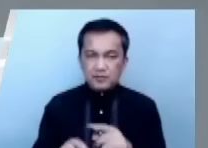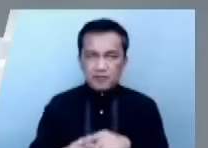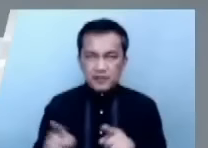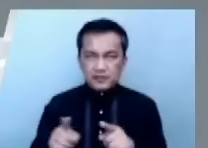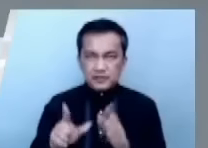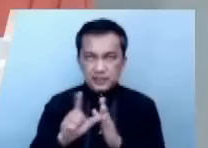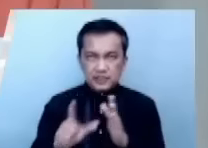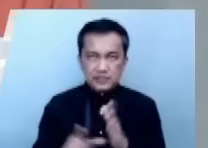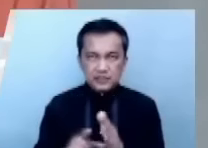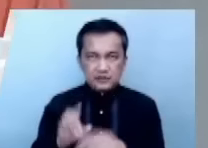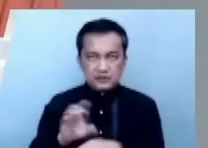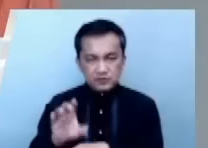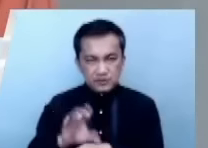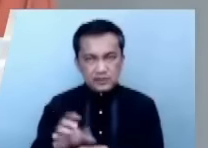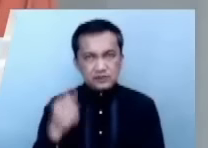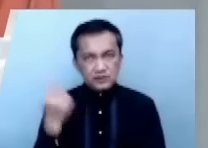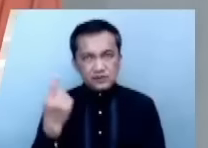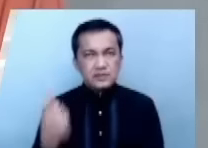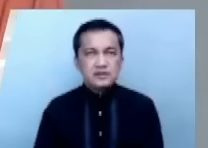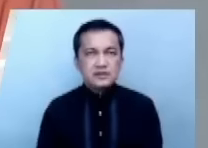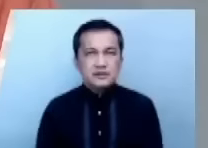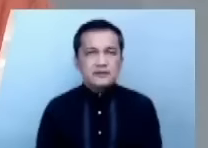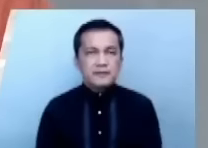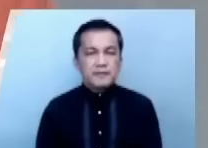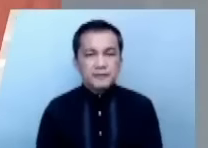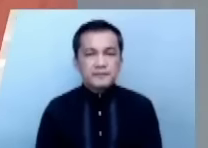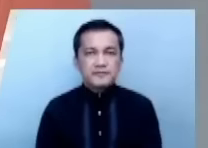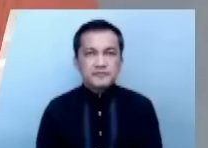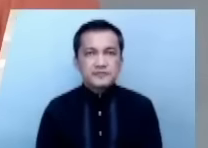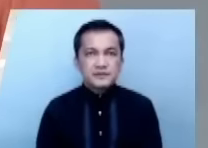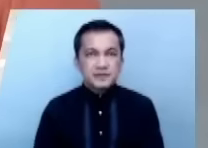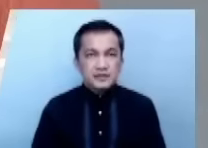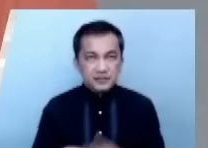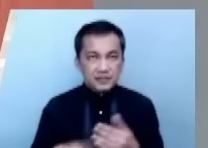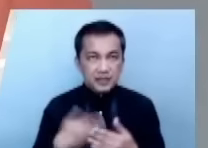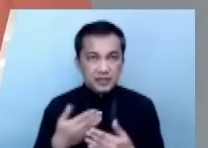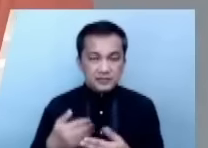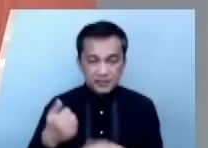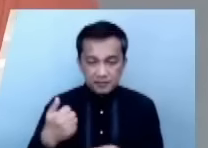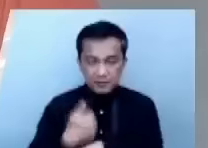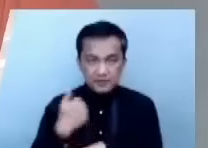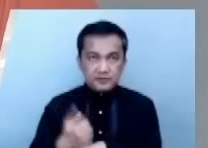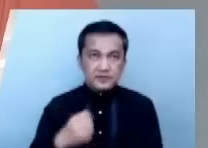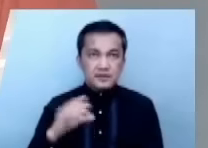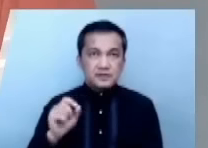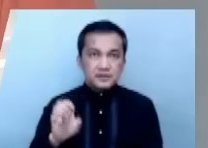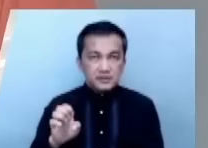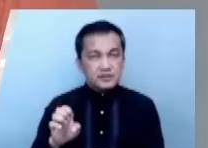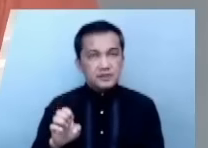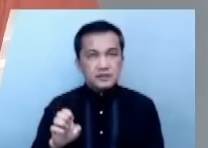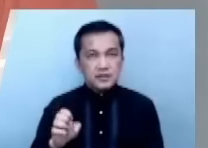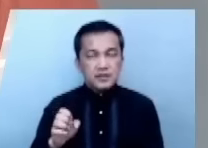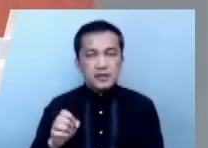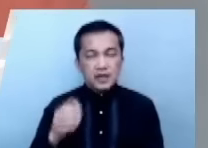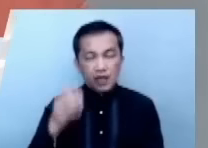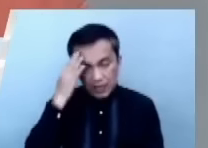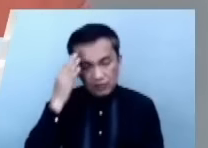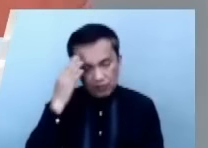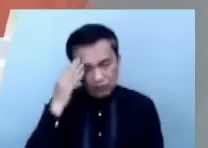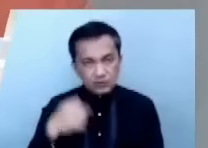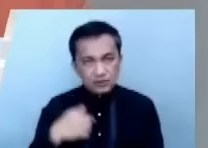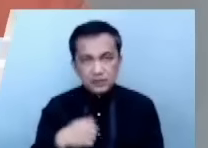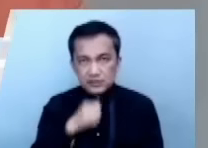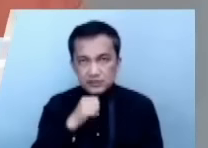consultant lamang. Lahat naman ng mga ibinabato sa akin ng mga cases are alam kong hindi totoo